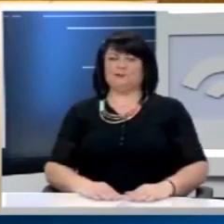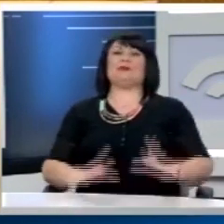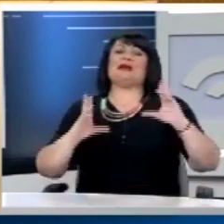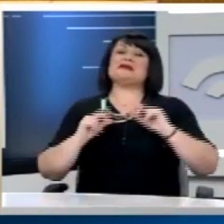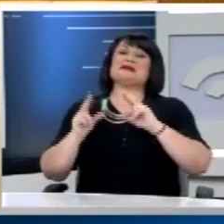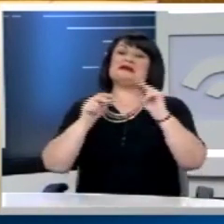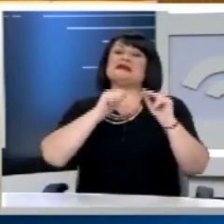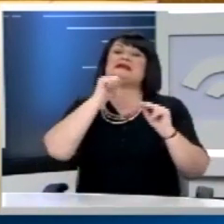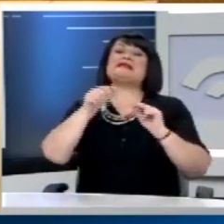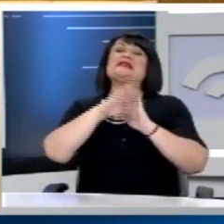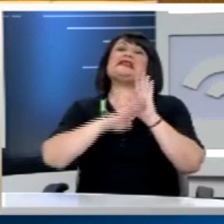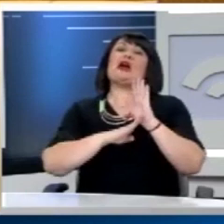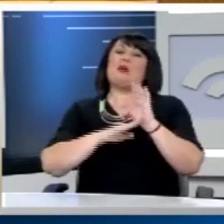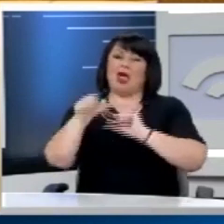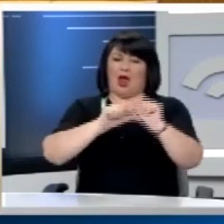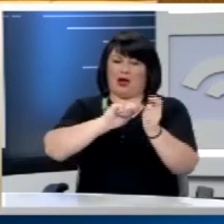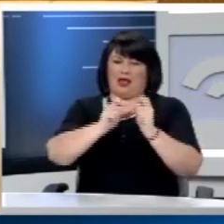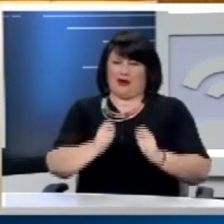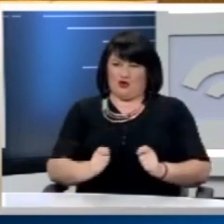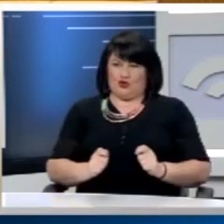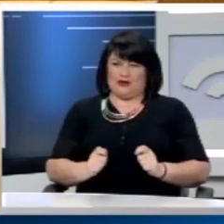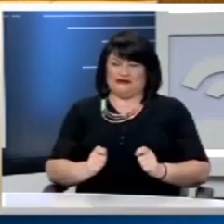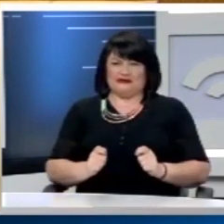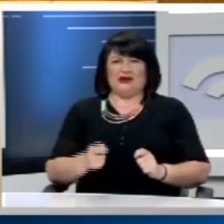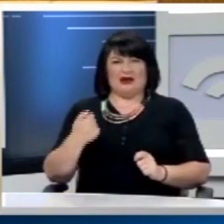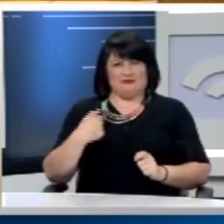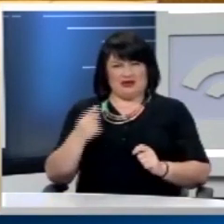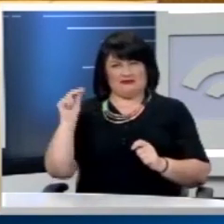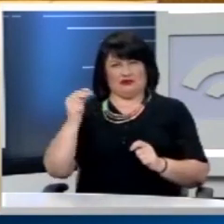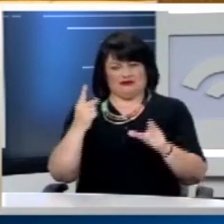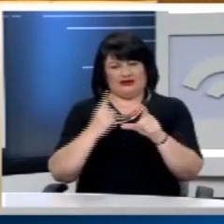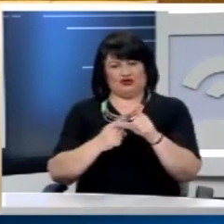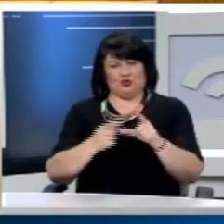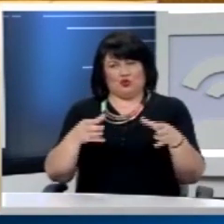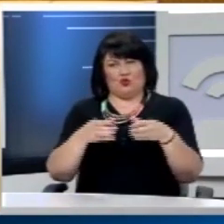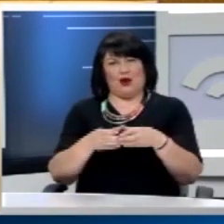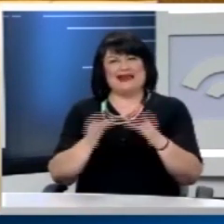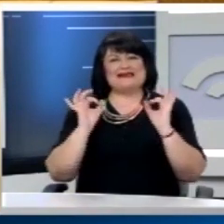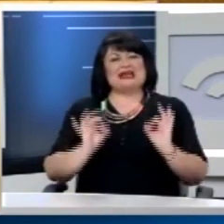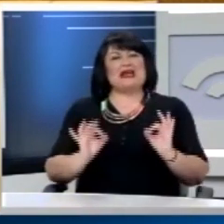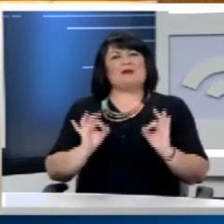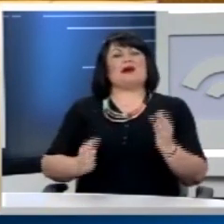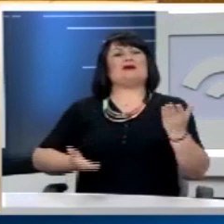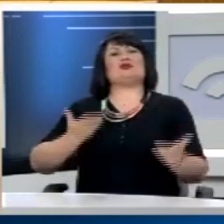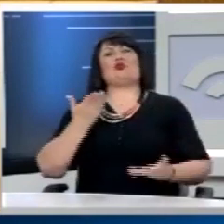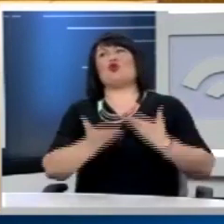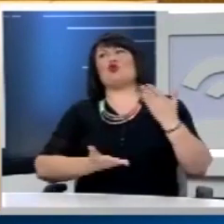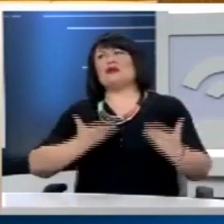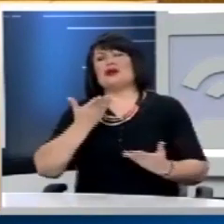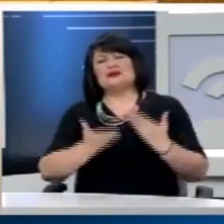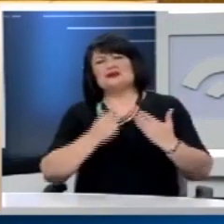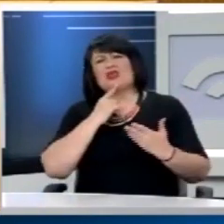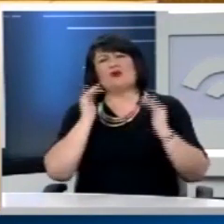τη συνταγματική αναθεώρηση, η κοινοβουλευτική ομάδα του ΚΚΕ έχει καταθέσει συγκεκριμένες προτάσεις και θα